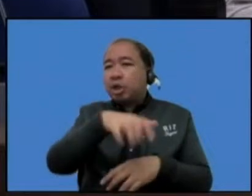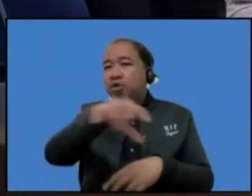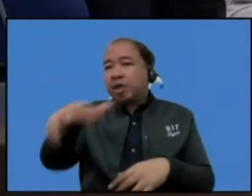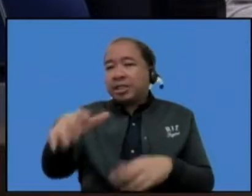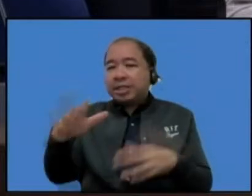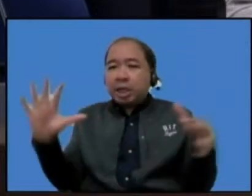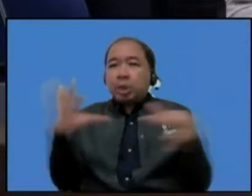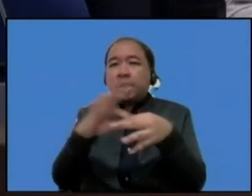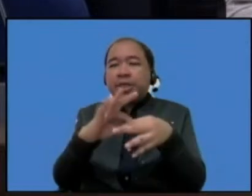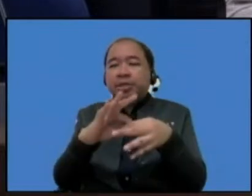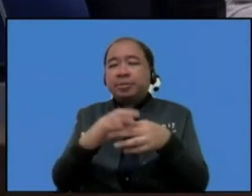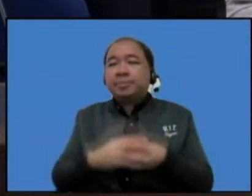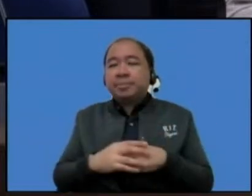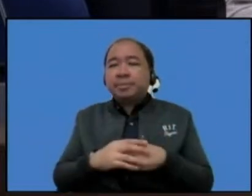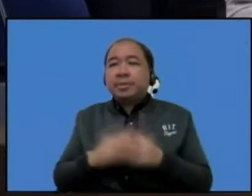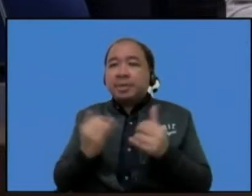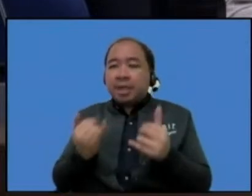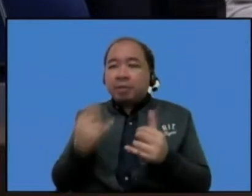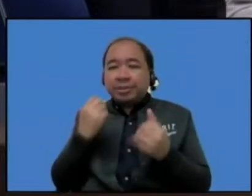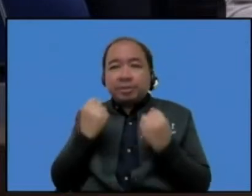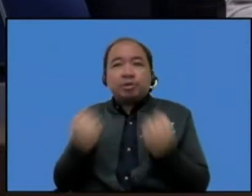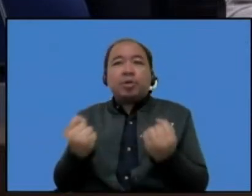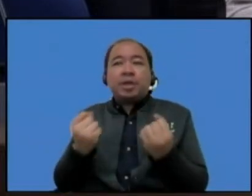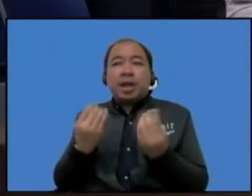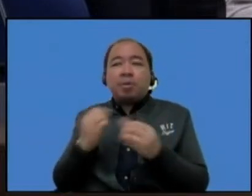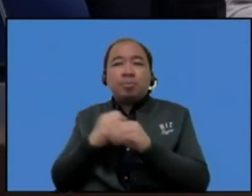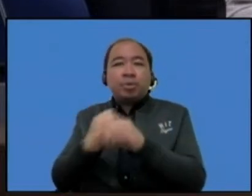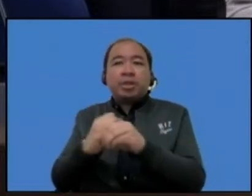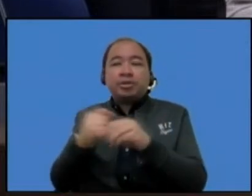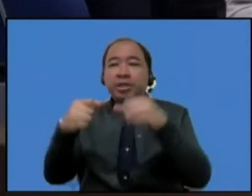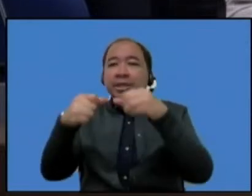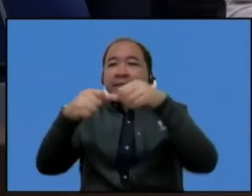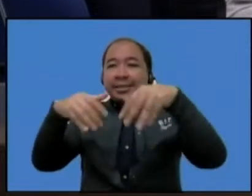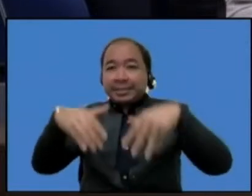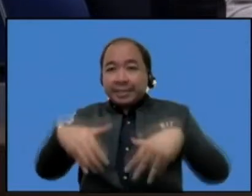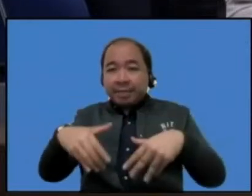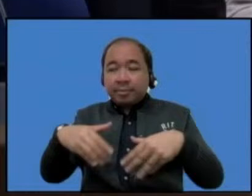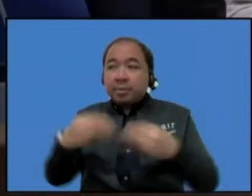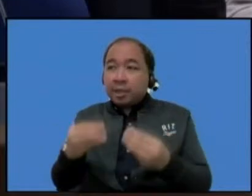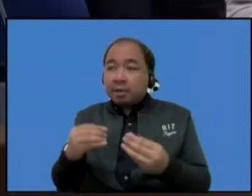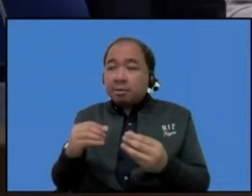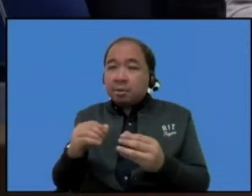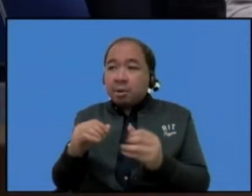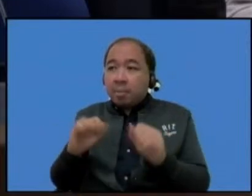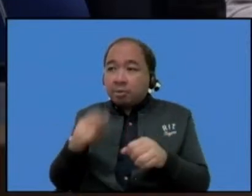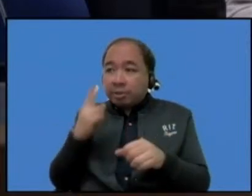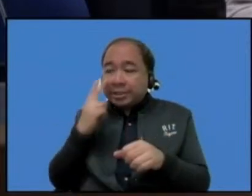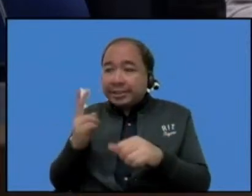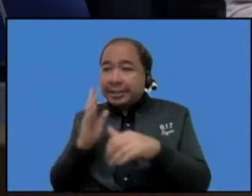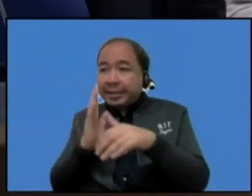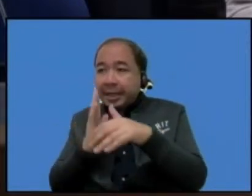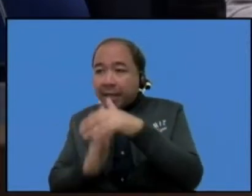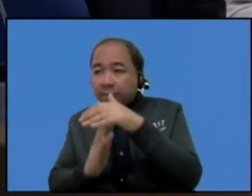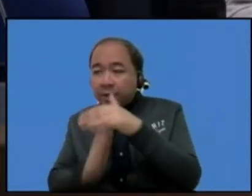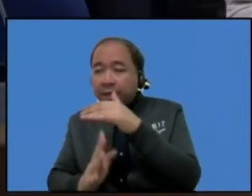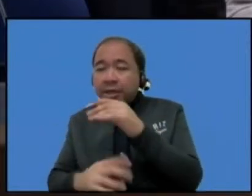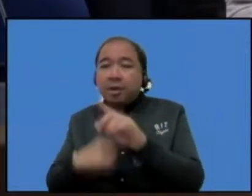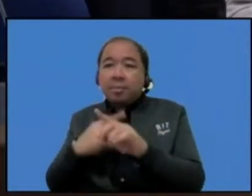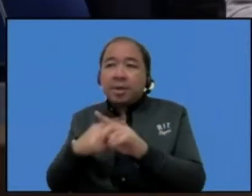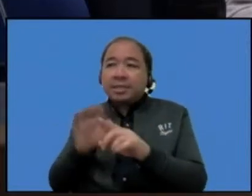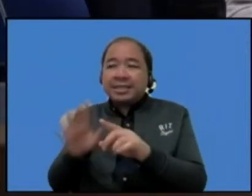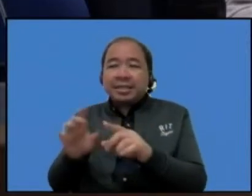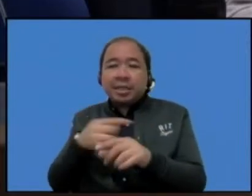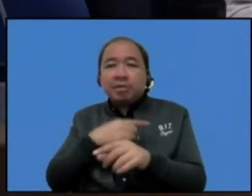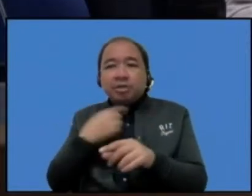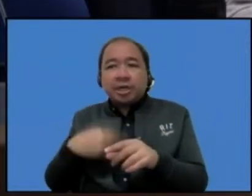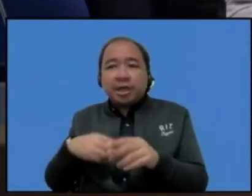保障制度体系，充分激发移民和侨民在促进国家可持续发展